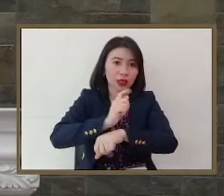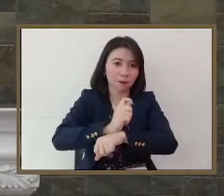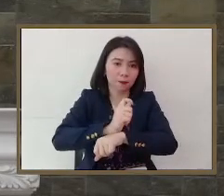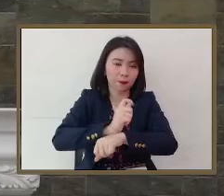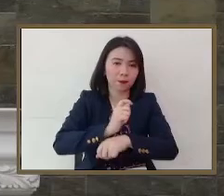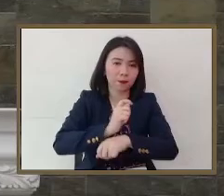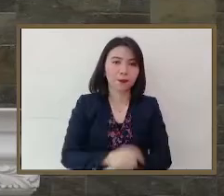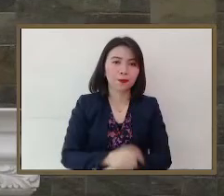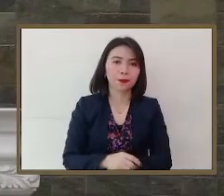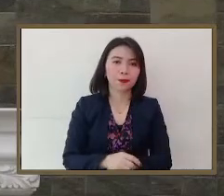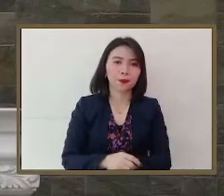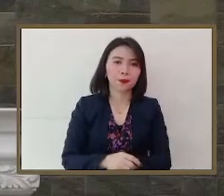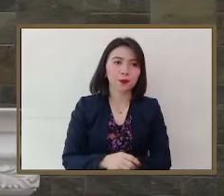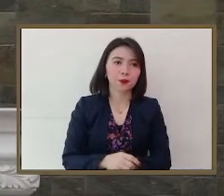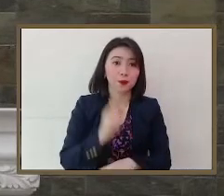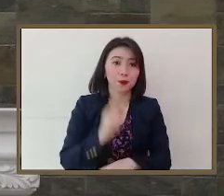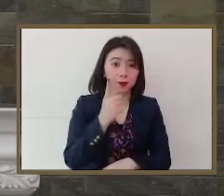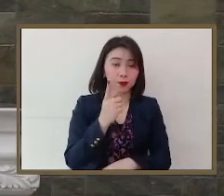see that?